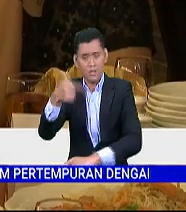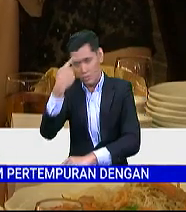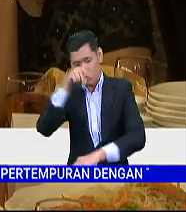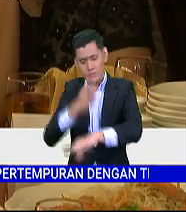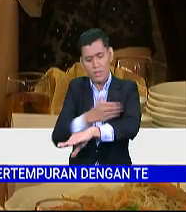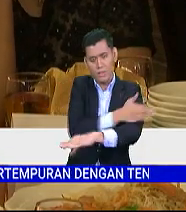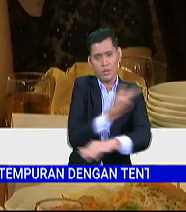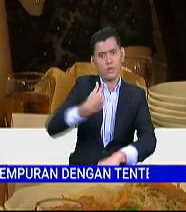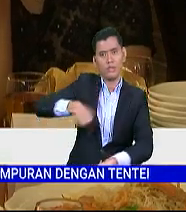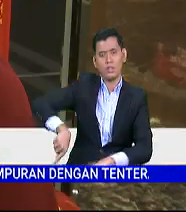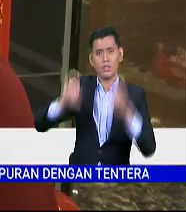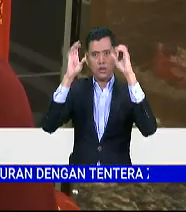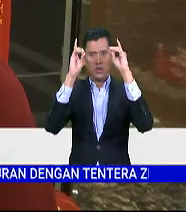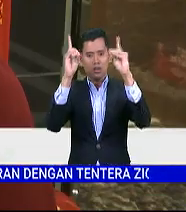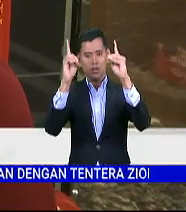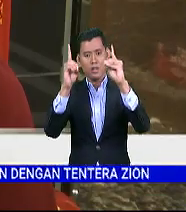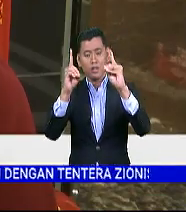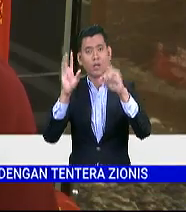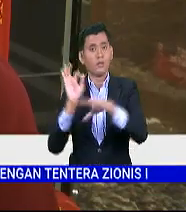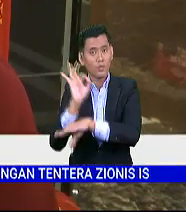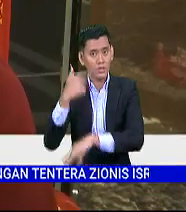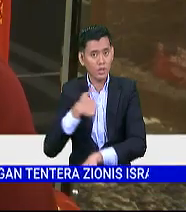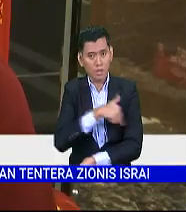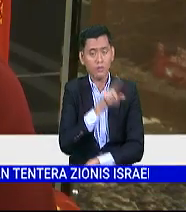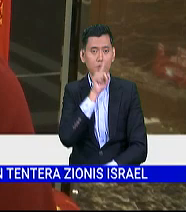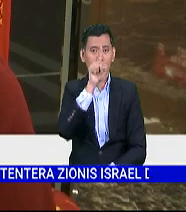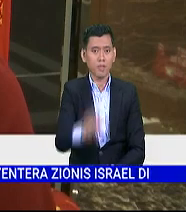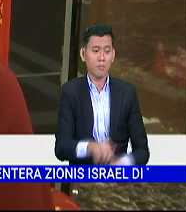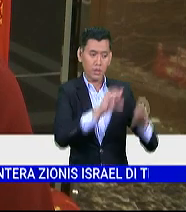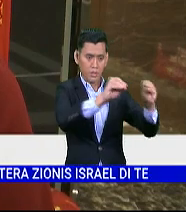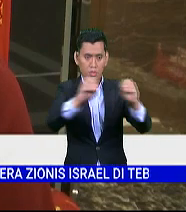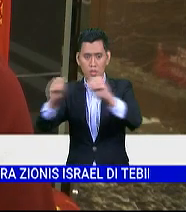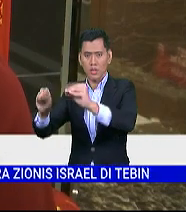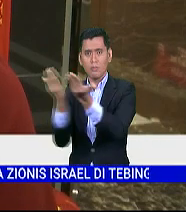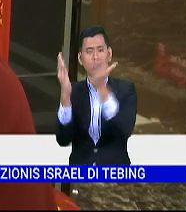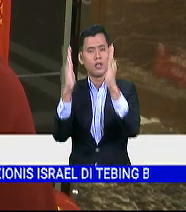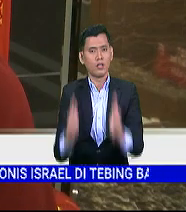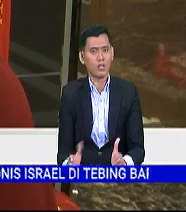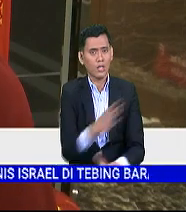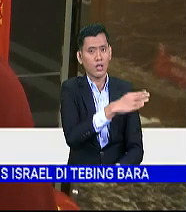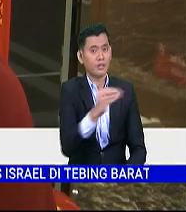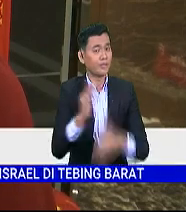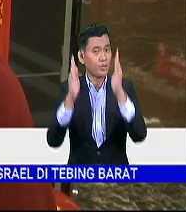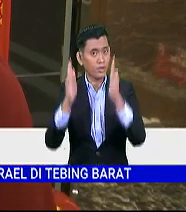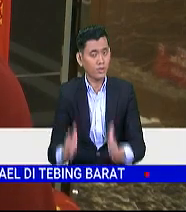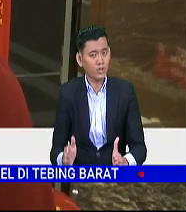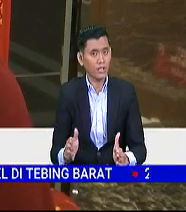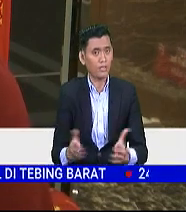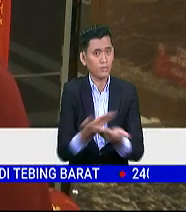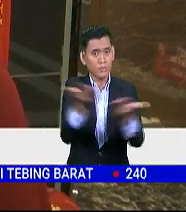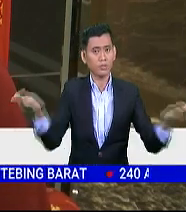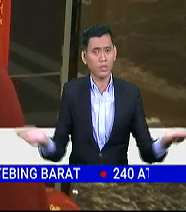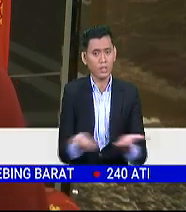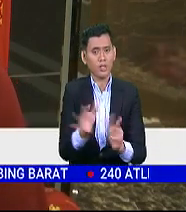meningkatkan kualiti pendidikan. Peranan kami ialah mendidik para pelajar dan juga orang-orang